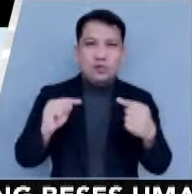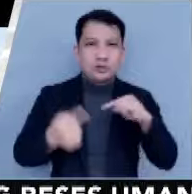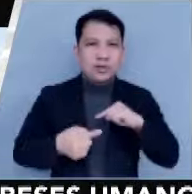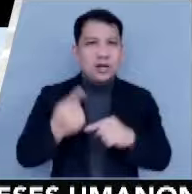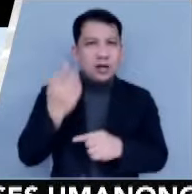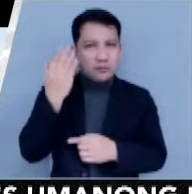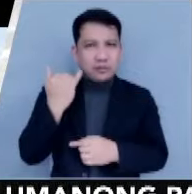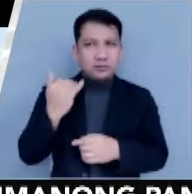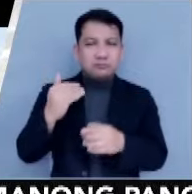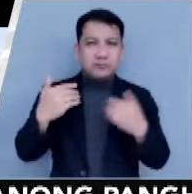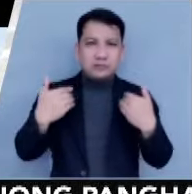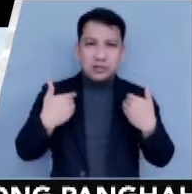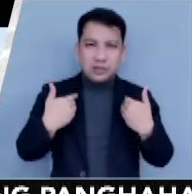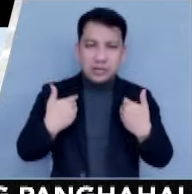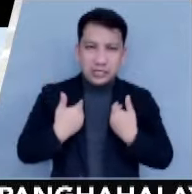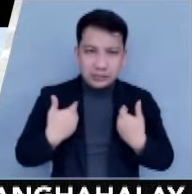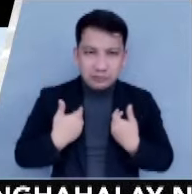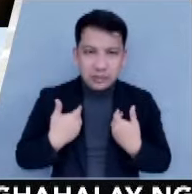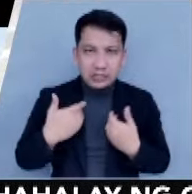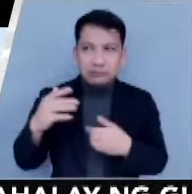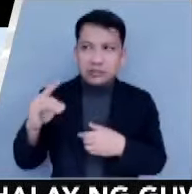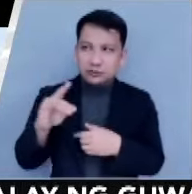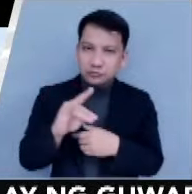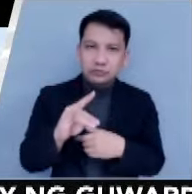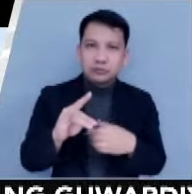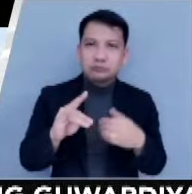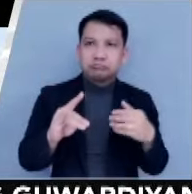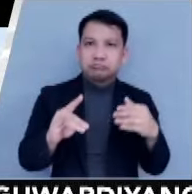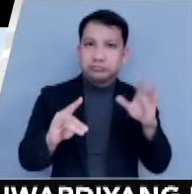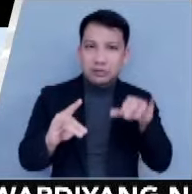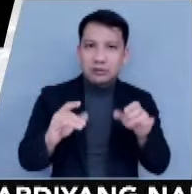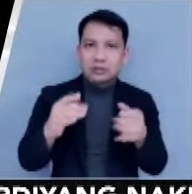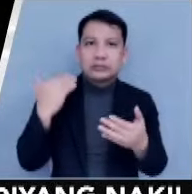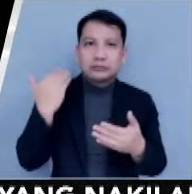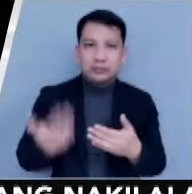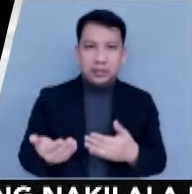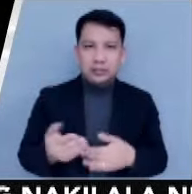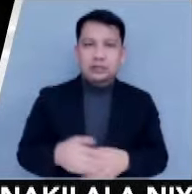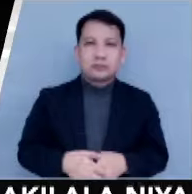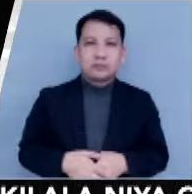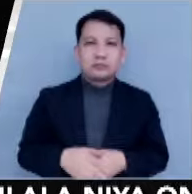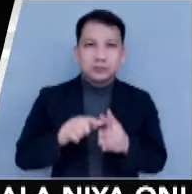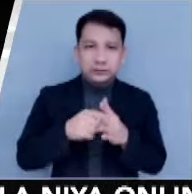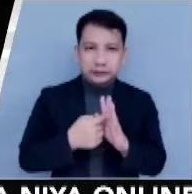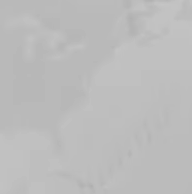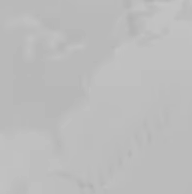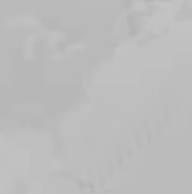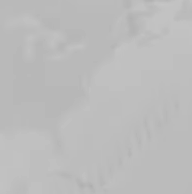alagang hayop na nasawi. Inaalam pa ang kabuang halaga ng pinsala at pinagmulan ng apoy.